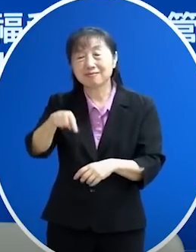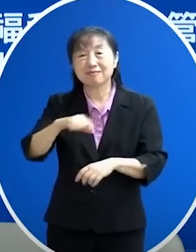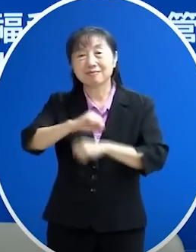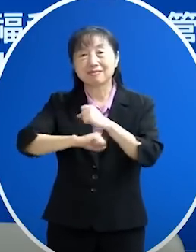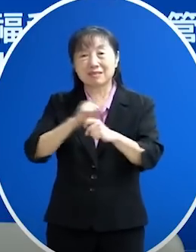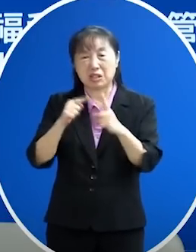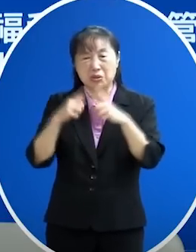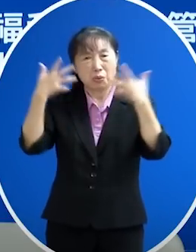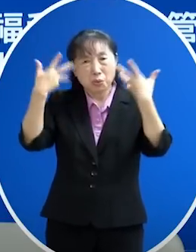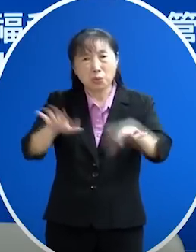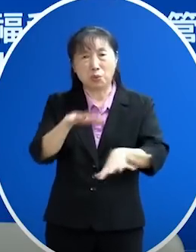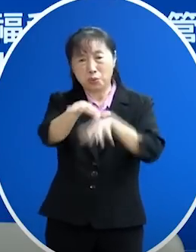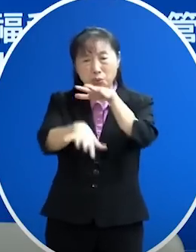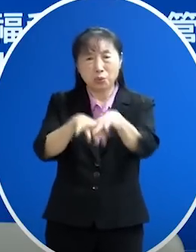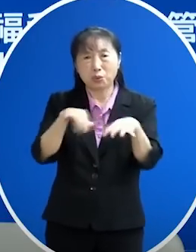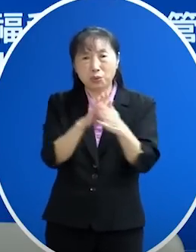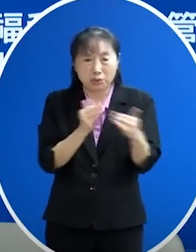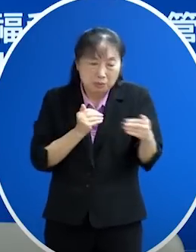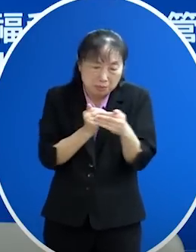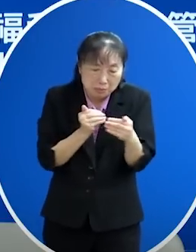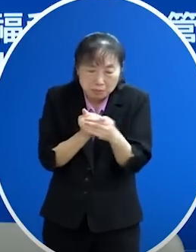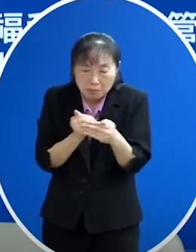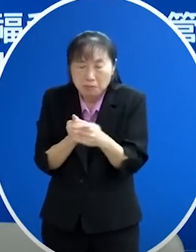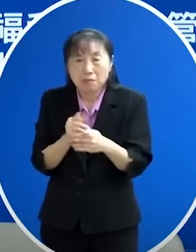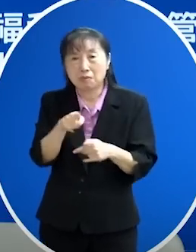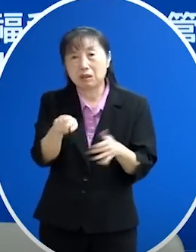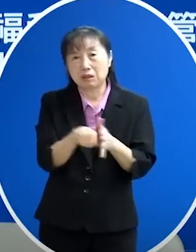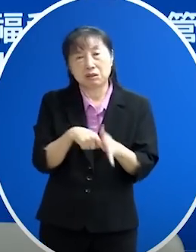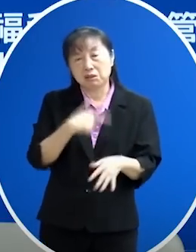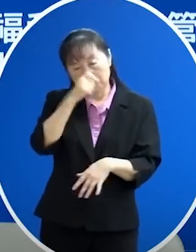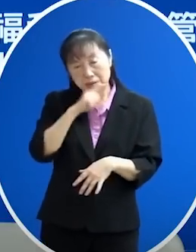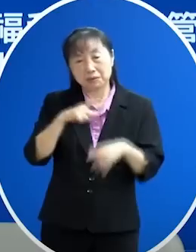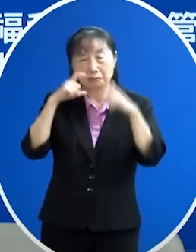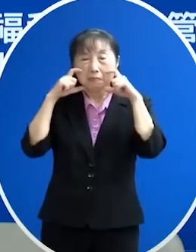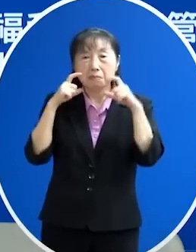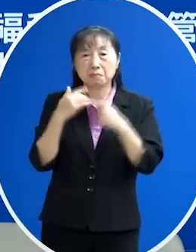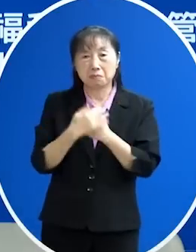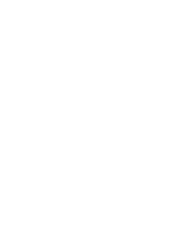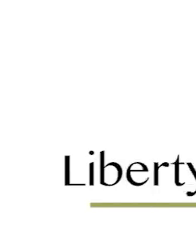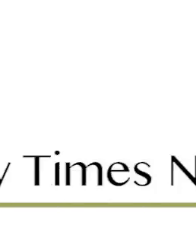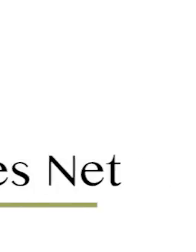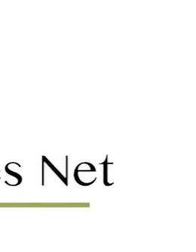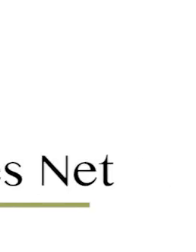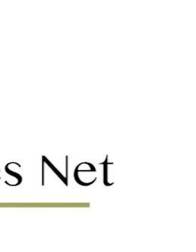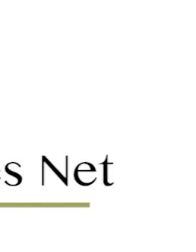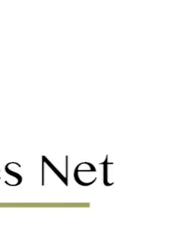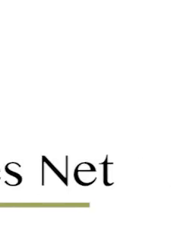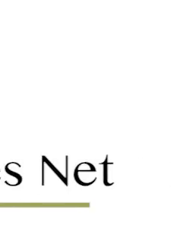人都蛮多，而且距离都蛮近的，那是建议戴会比较好一点。